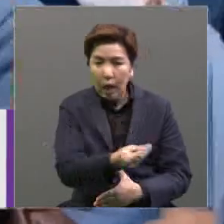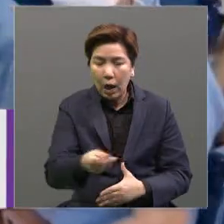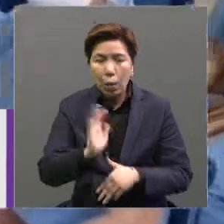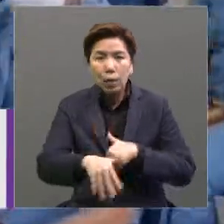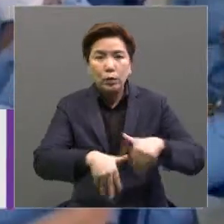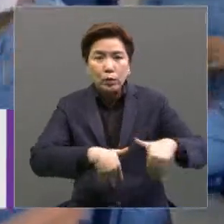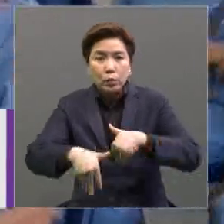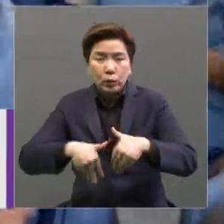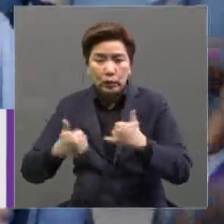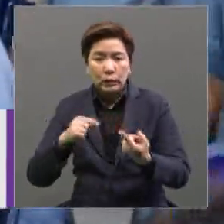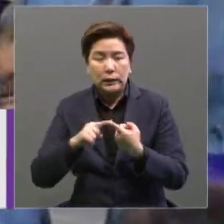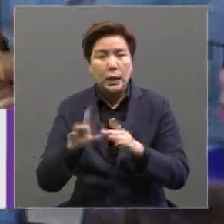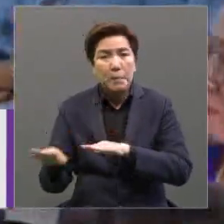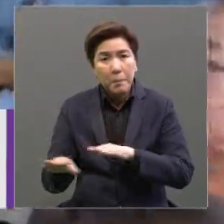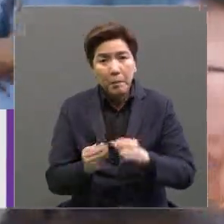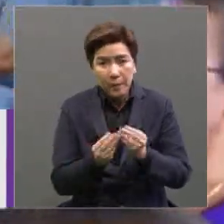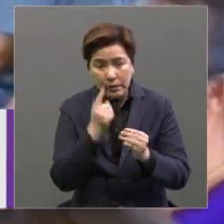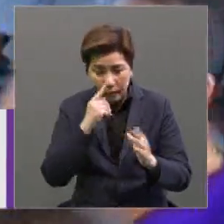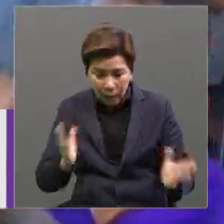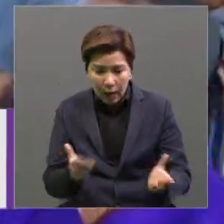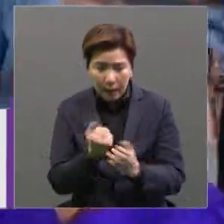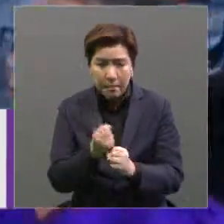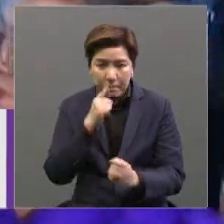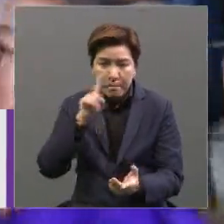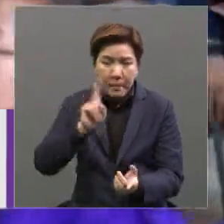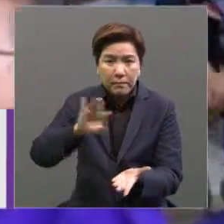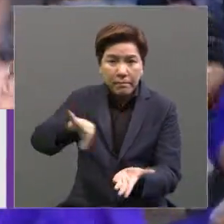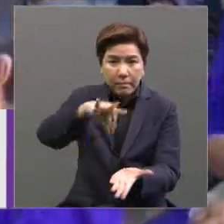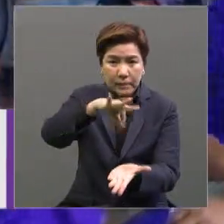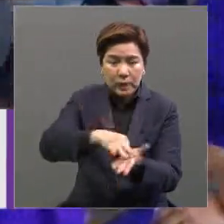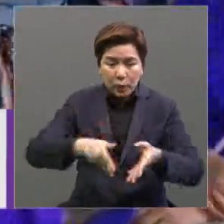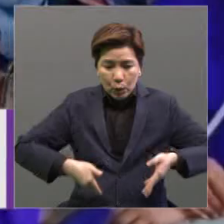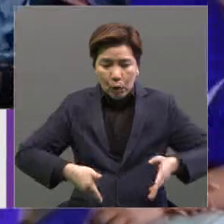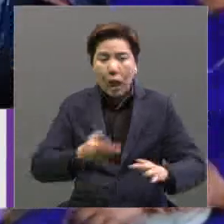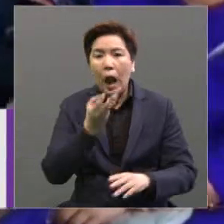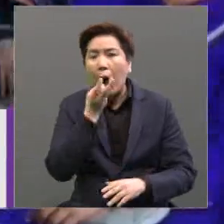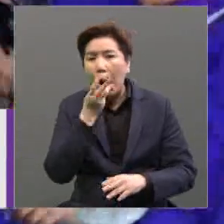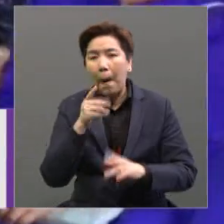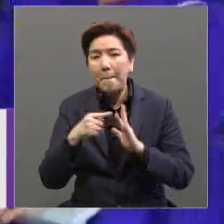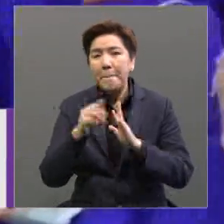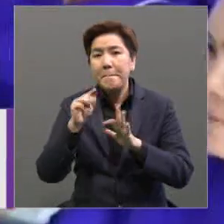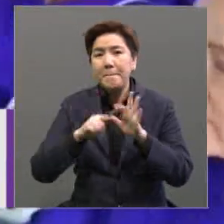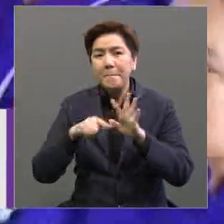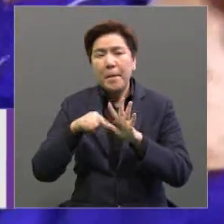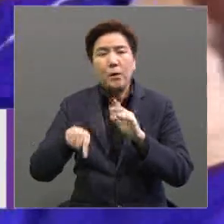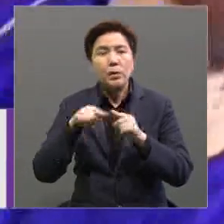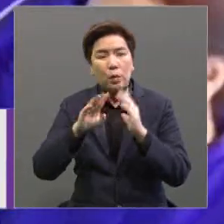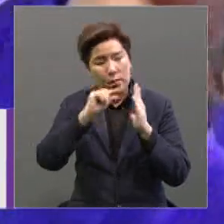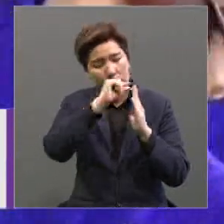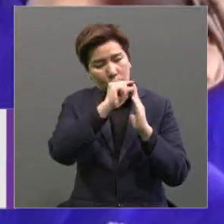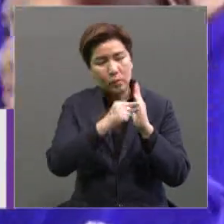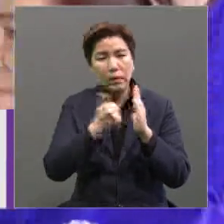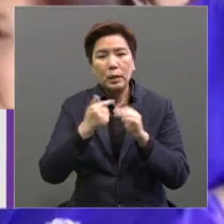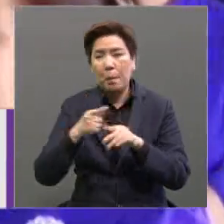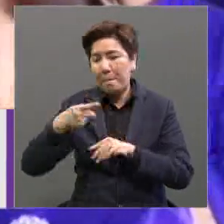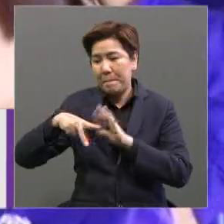าชนในพื้นที่พร้อมทั้งผลักดันการสร้างแลนด์มาร์คอย่างบริเวณถนนข้าวเม่าริมแม่น้ำโขงสกายวอล์กภูทอ